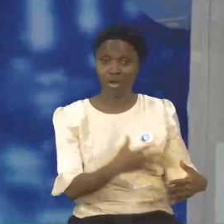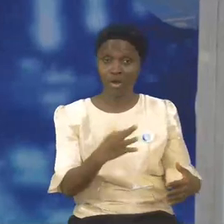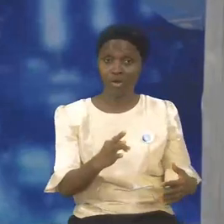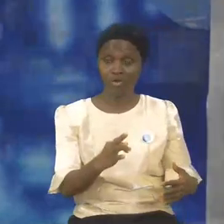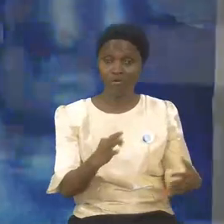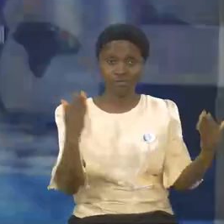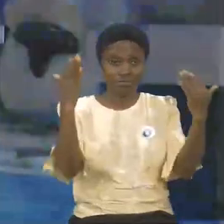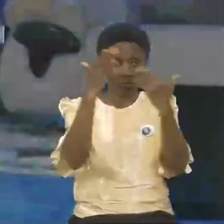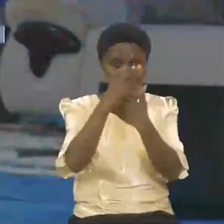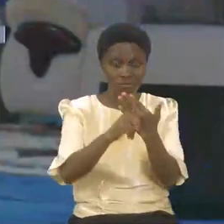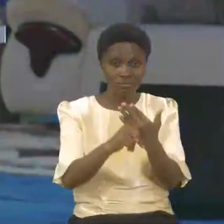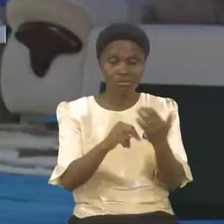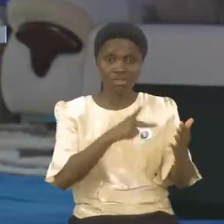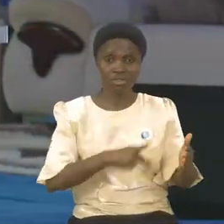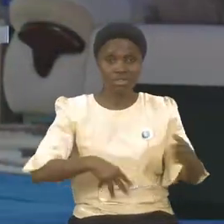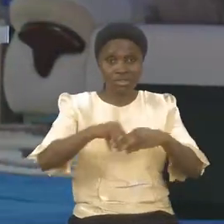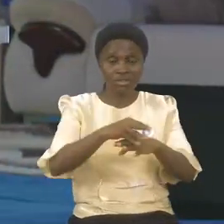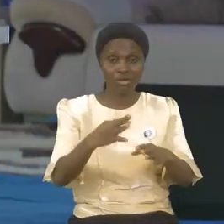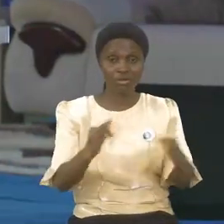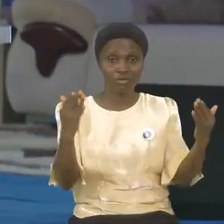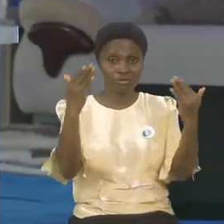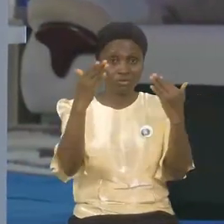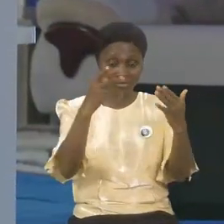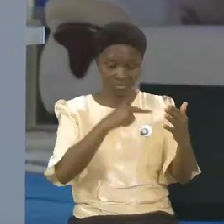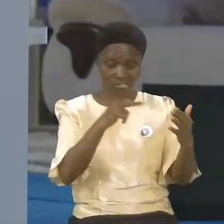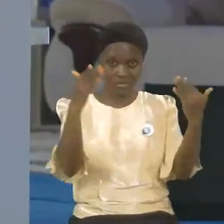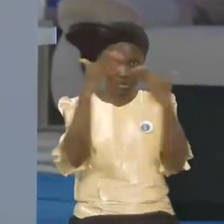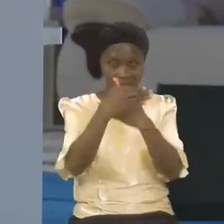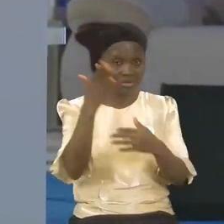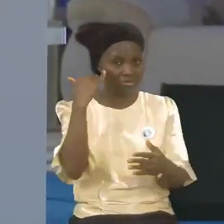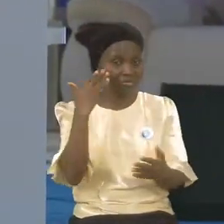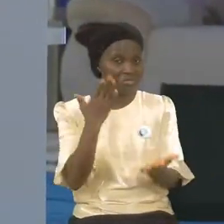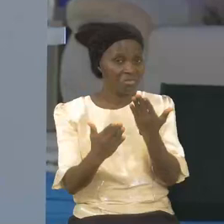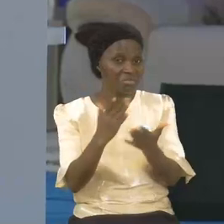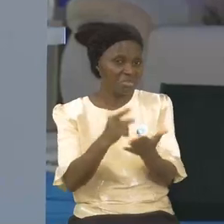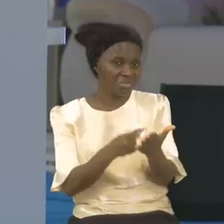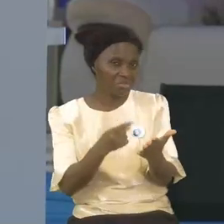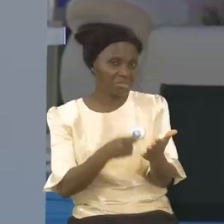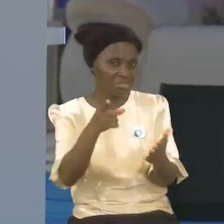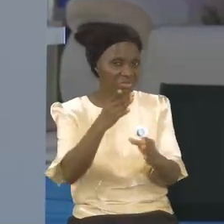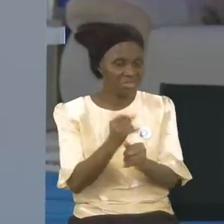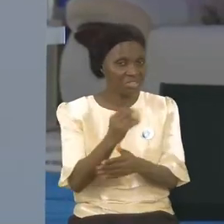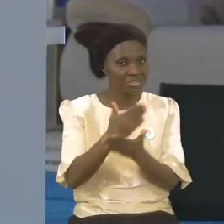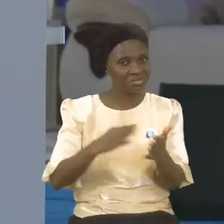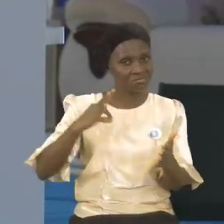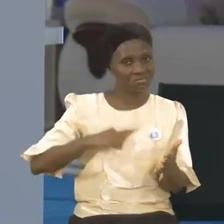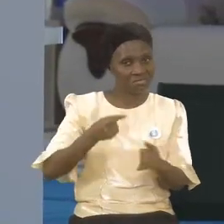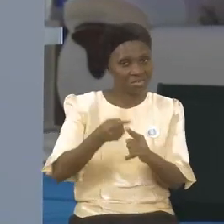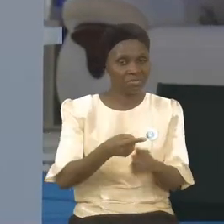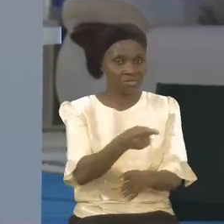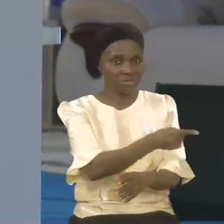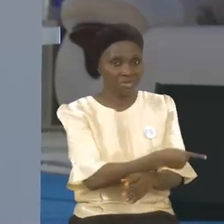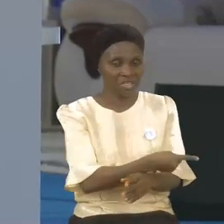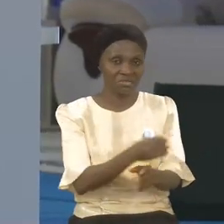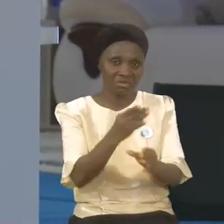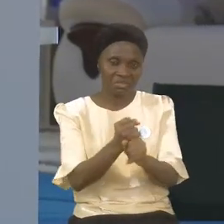quelques moments tu pourrais jouer de certains avantages ou un peu derrière là-bas un peu de cuve